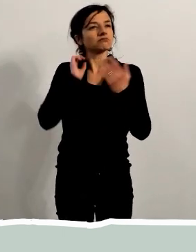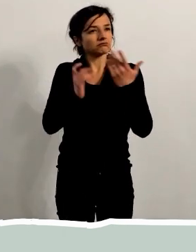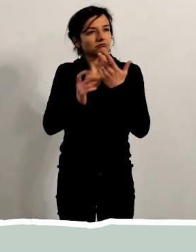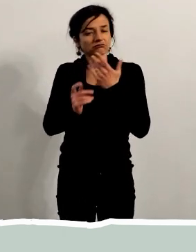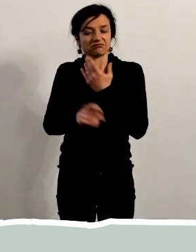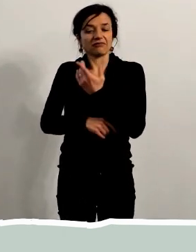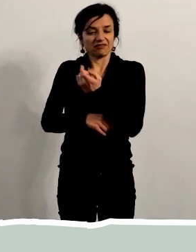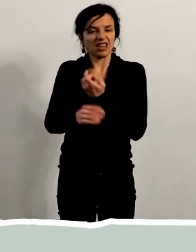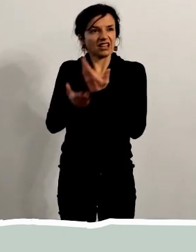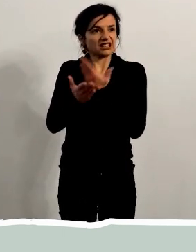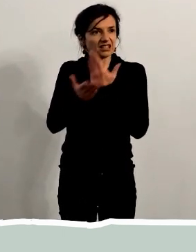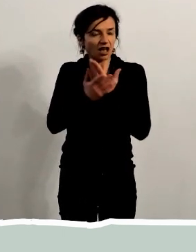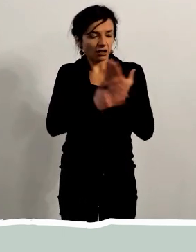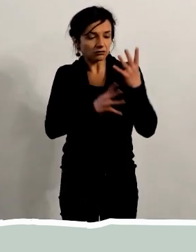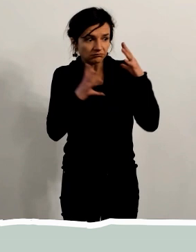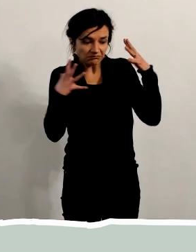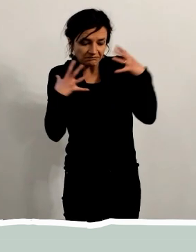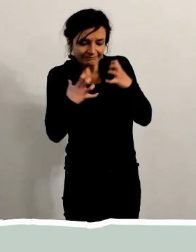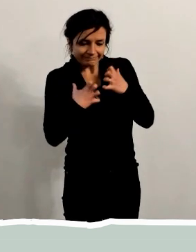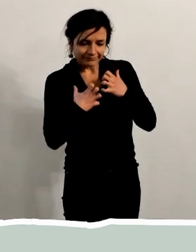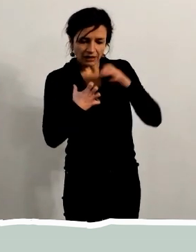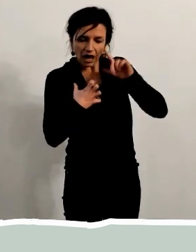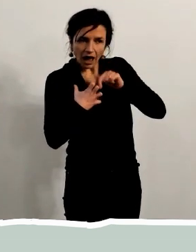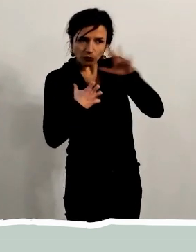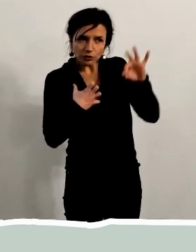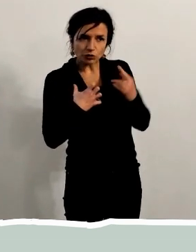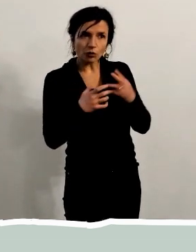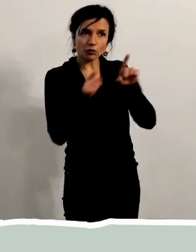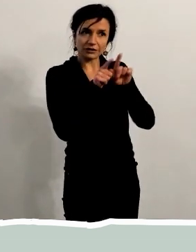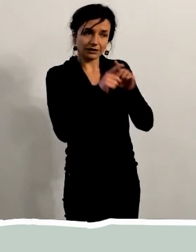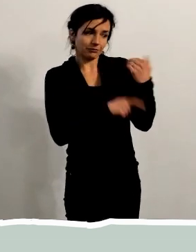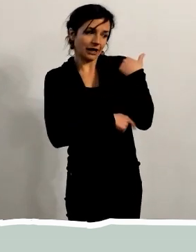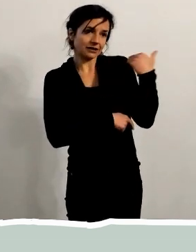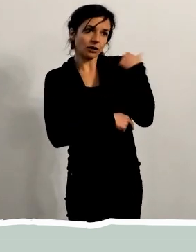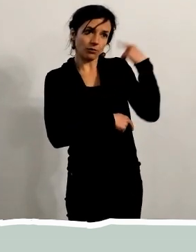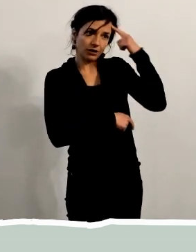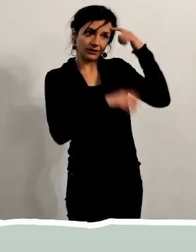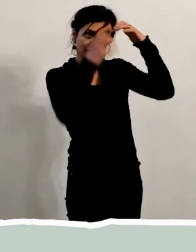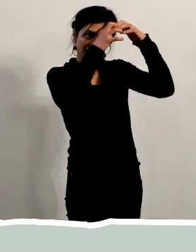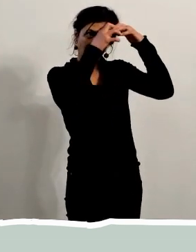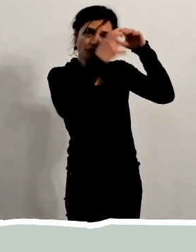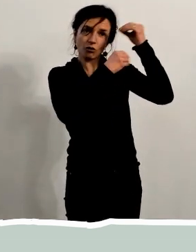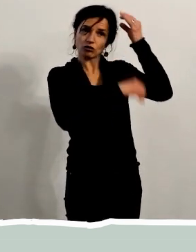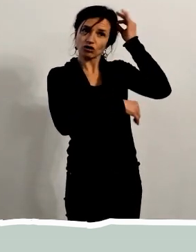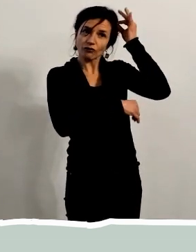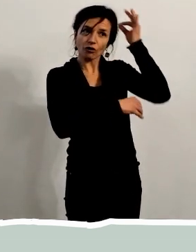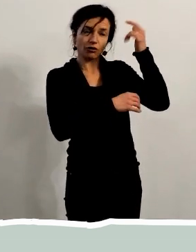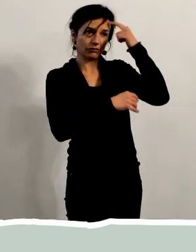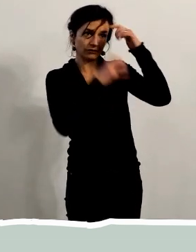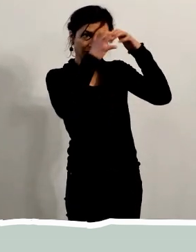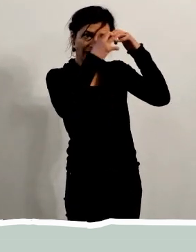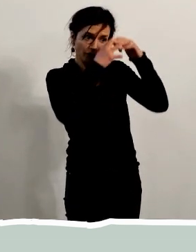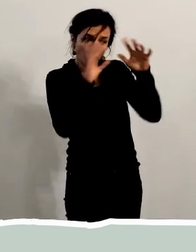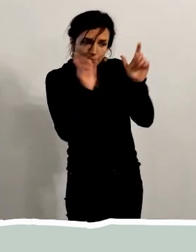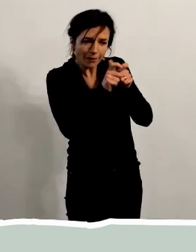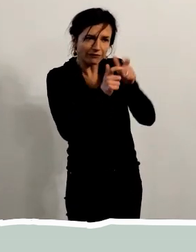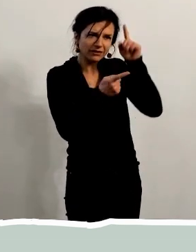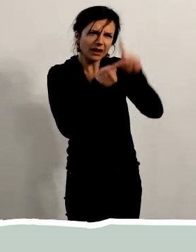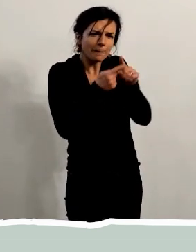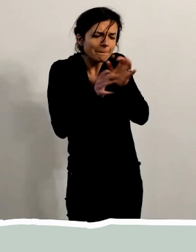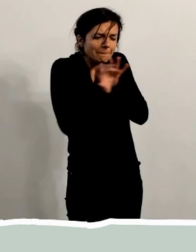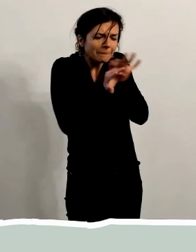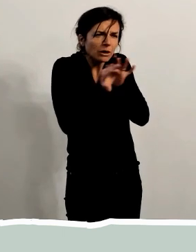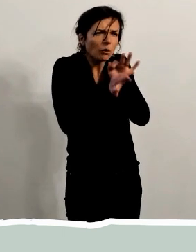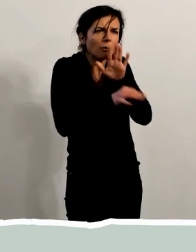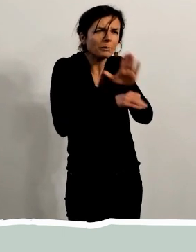On a même retrouvé des microplastiques dans le cerveau, donc ça c'est très récent. Dans les cheveux, dans le sang, dans les graisses, on a vu ça,